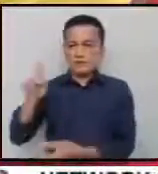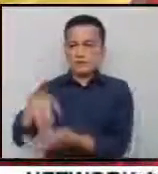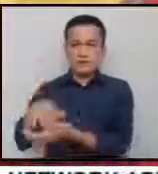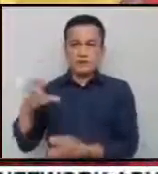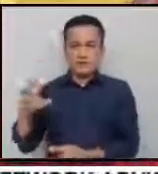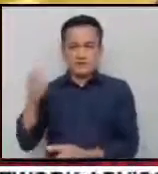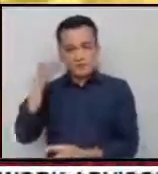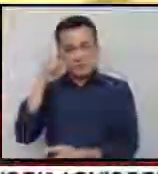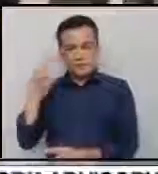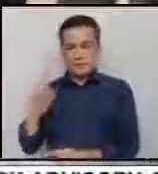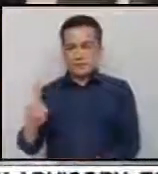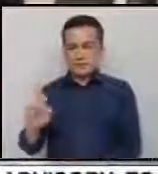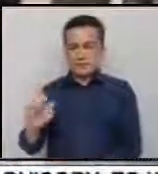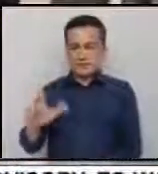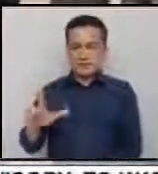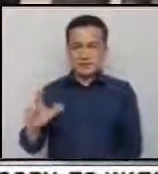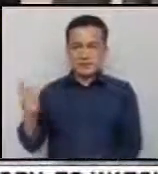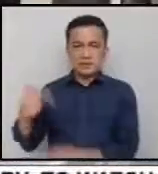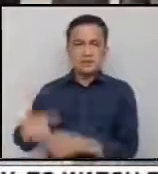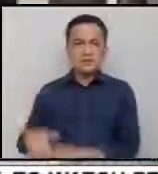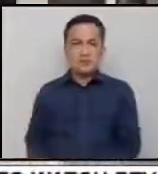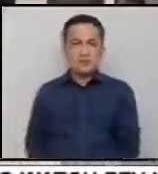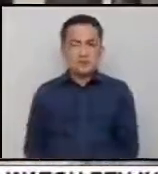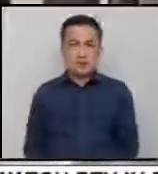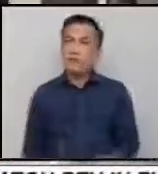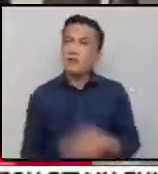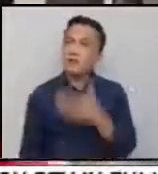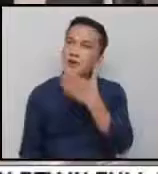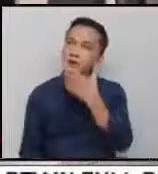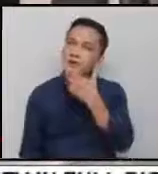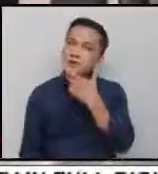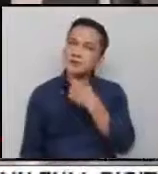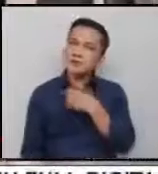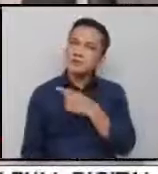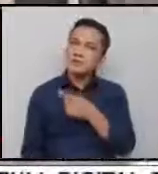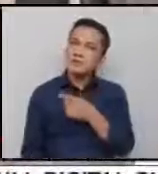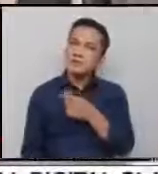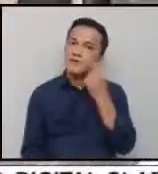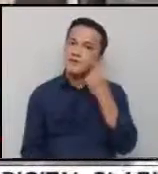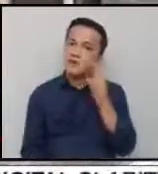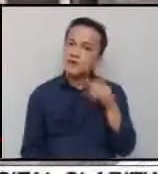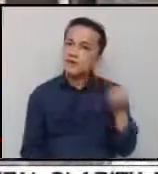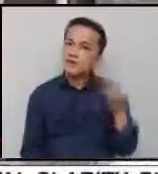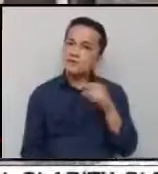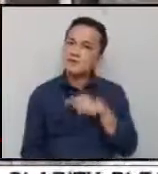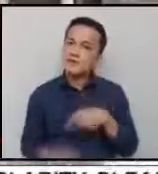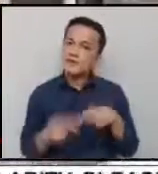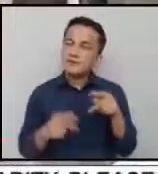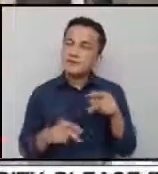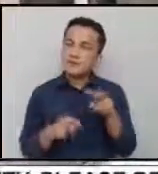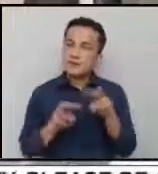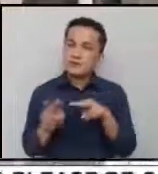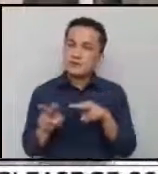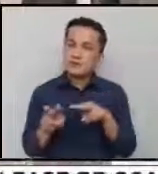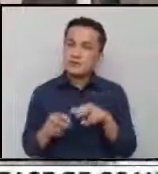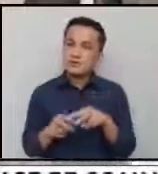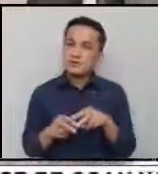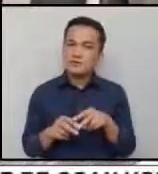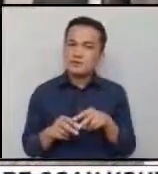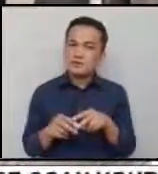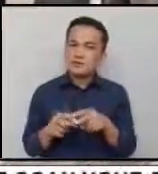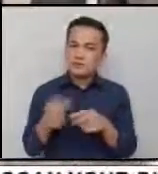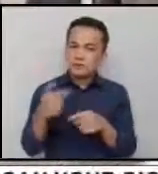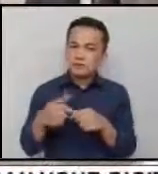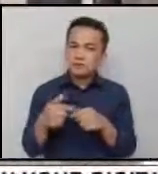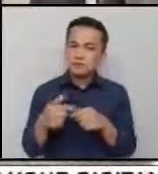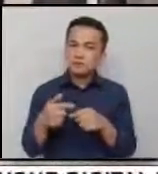sa diesel at gasolina. Maganda po yan para sa ating mga taong bayan kasi kita mo naman, taasan ng krudo, taasan ng